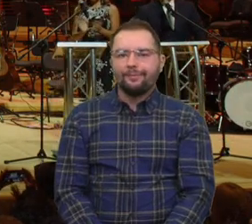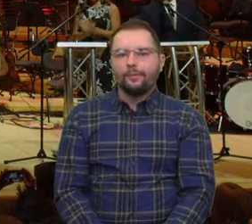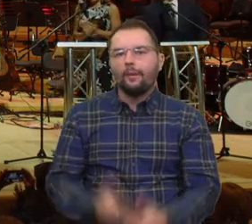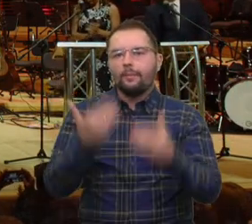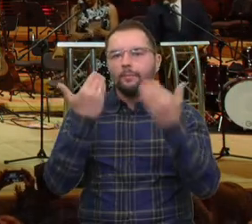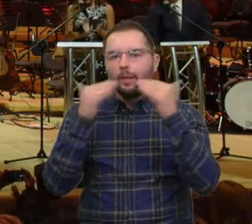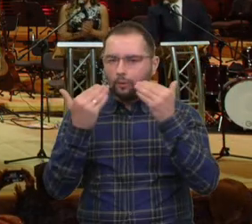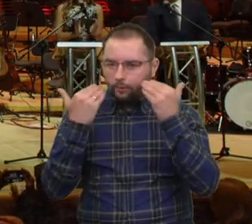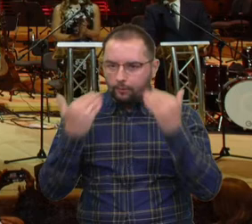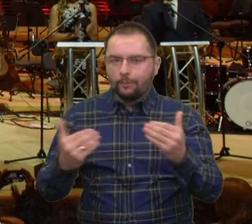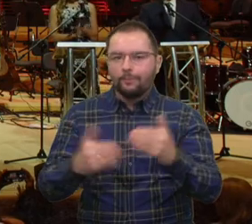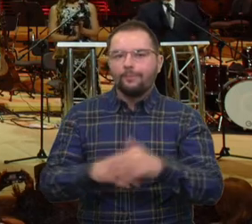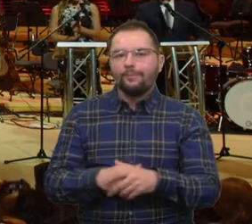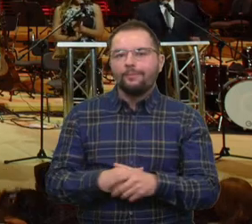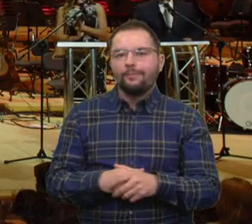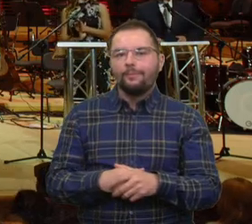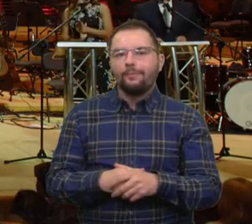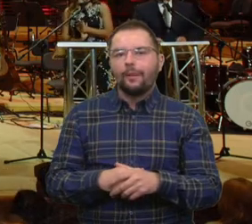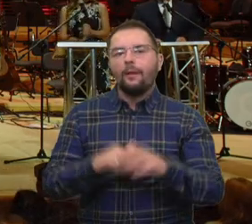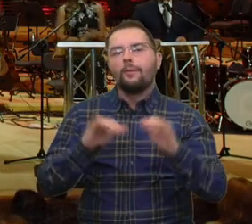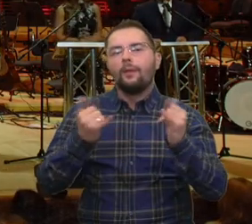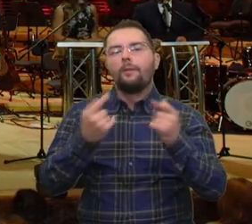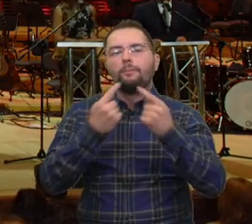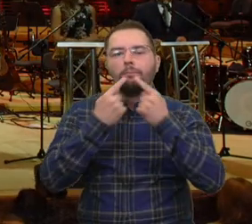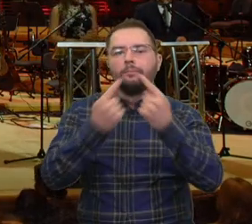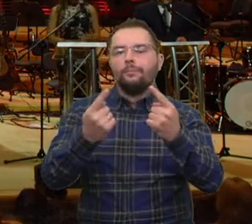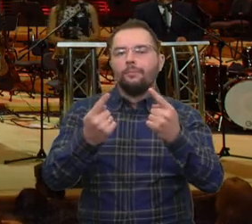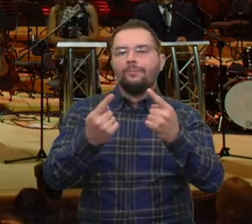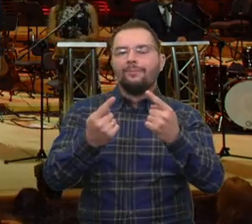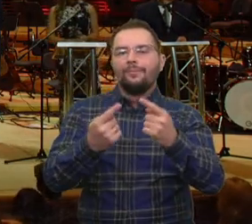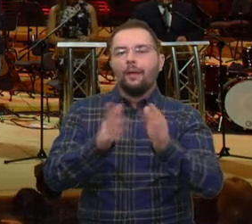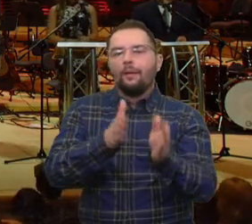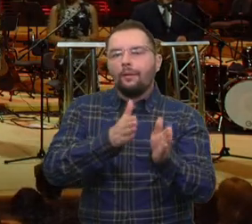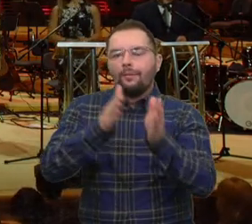Bardzo dziękujemy. Jako się rzekło,